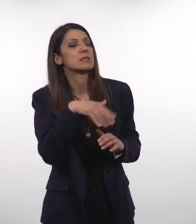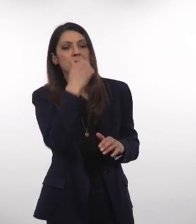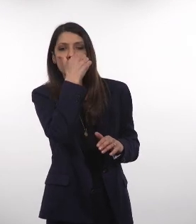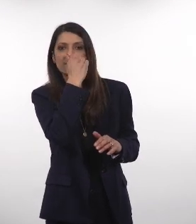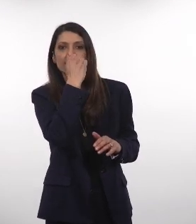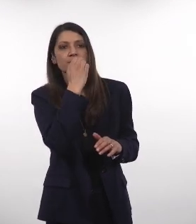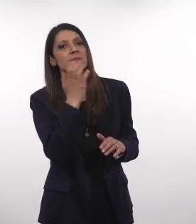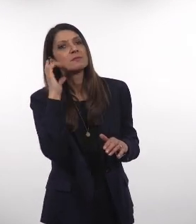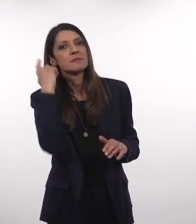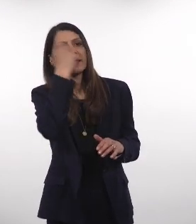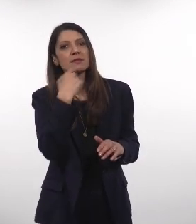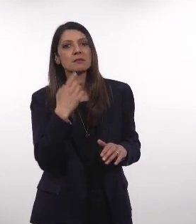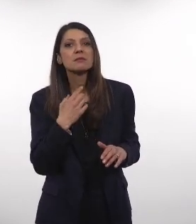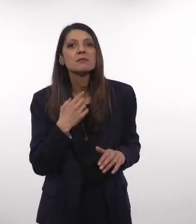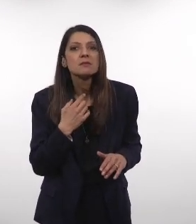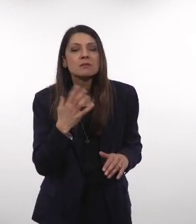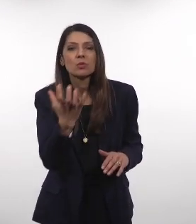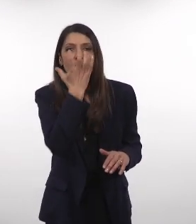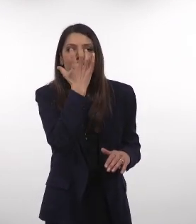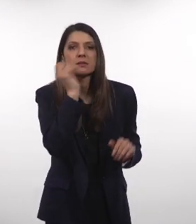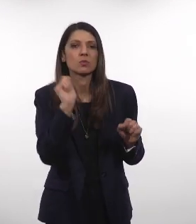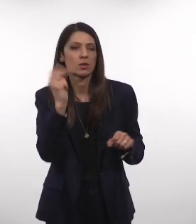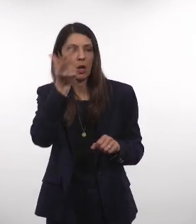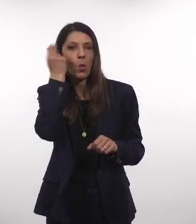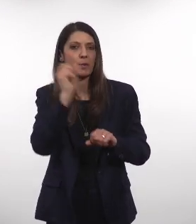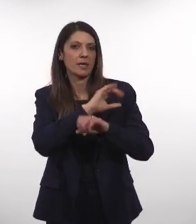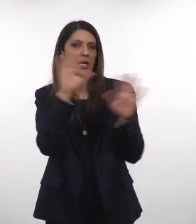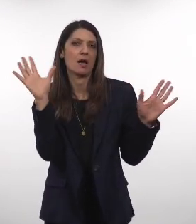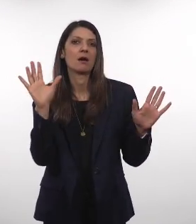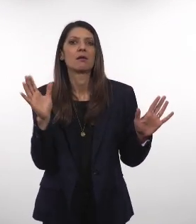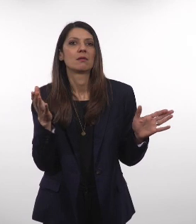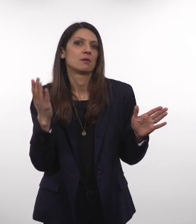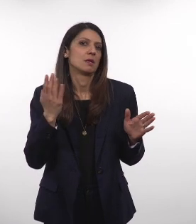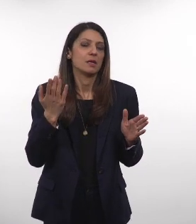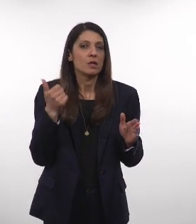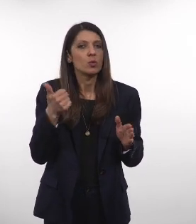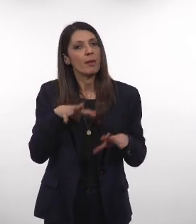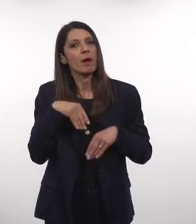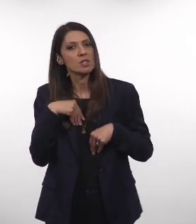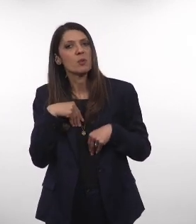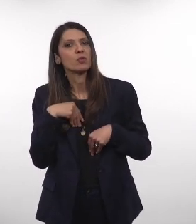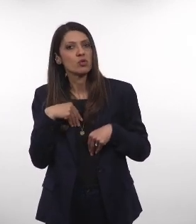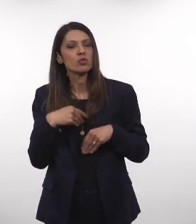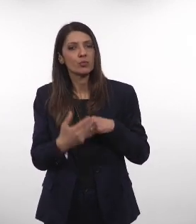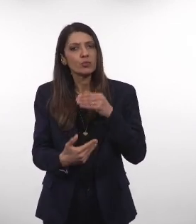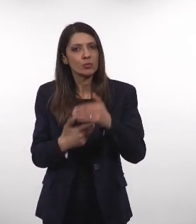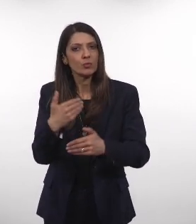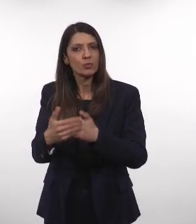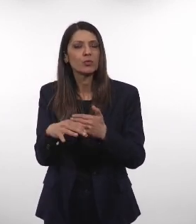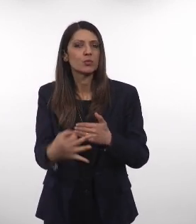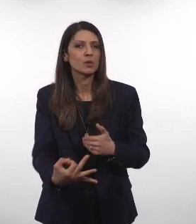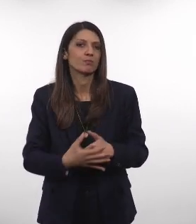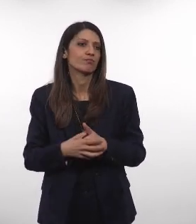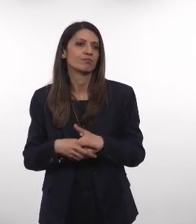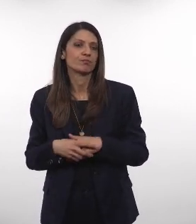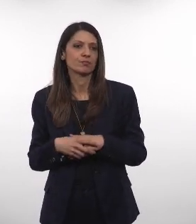peu la tête pour qu'on puisse se mettre le masque dessus. Donc là, on voit bien qu'en fait, il a compris ce qu'on attendait de lui et il accepte volontairement de passer les